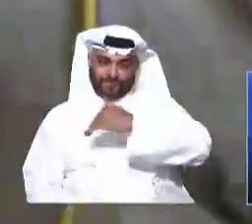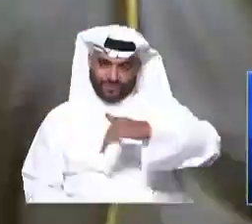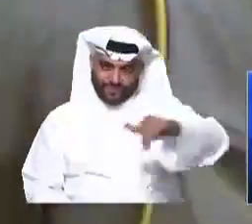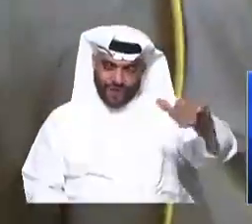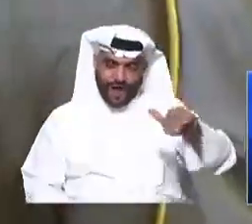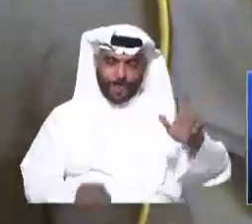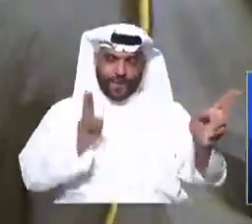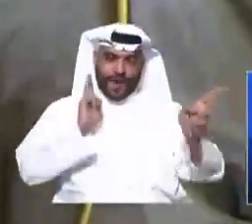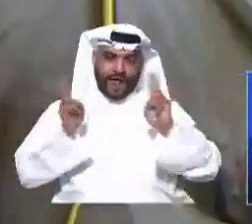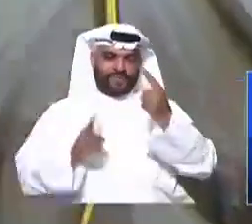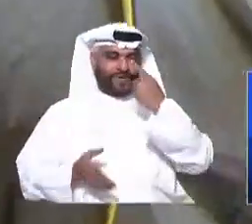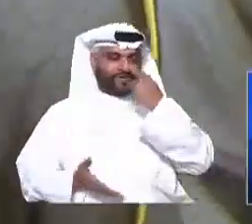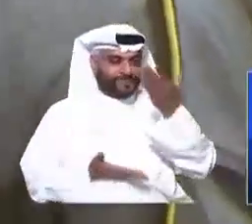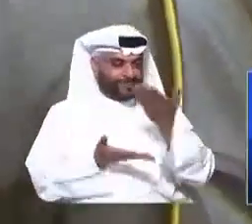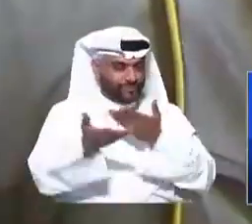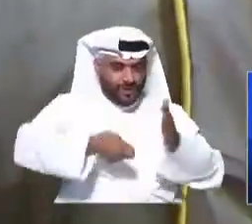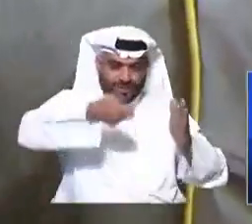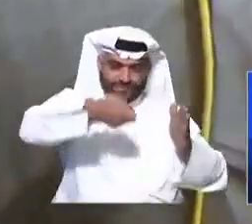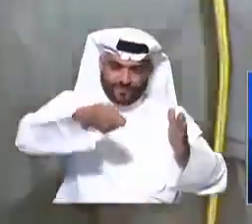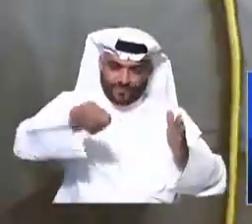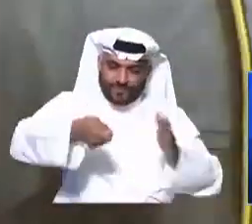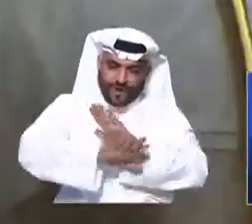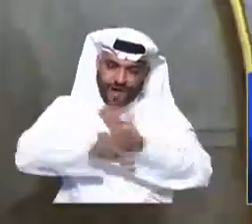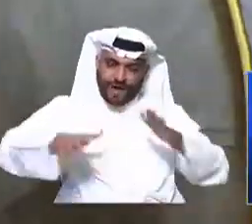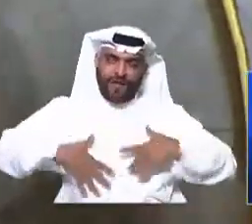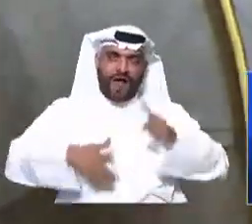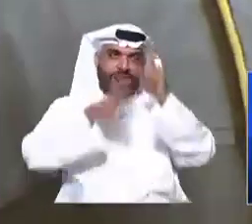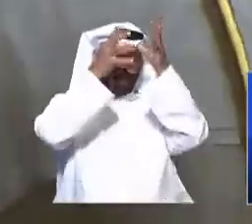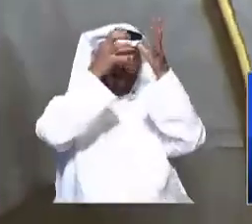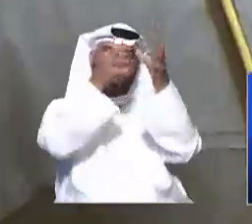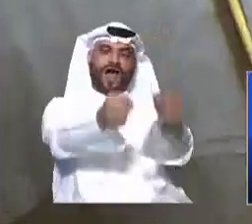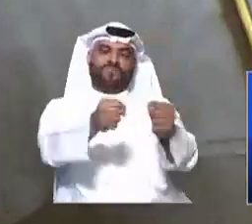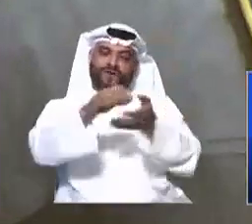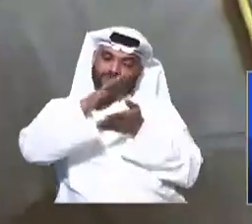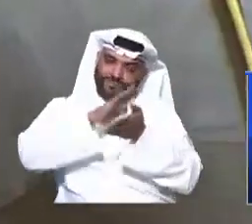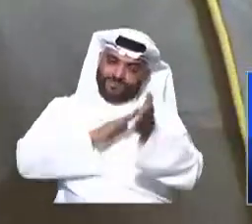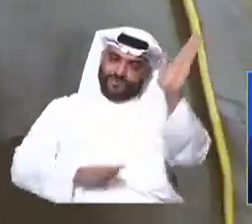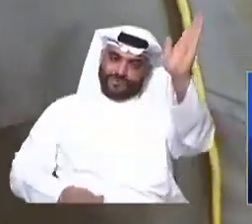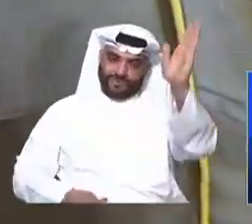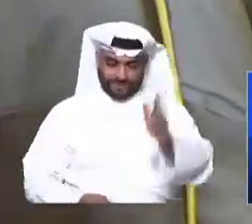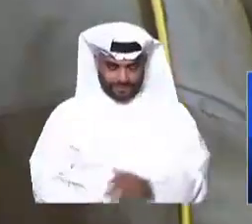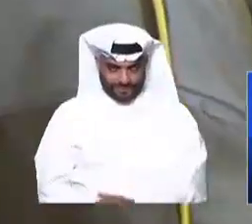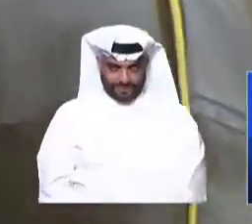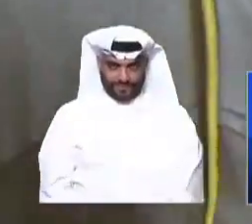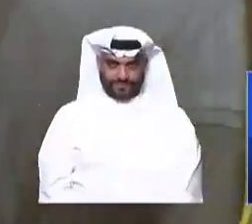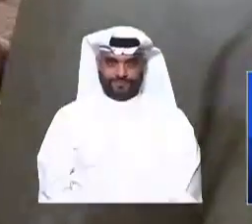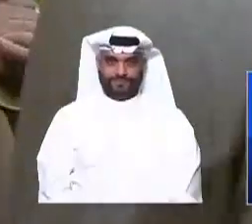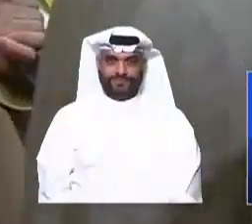مكان الحفل بمثل ما استقبل به من حفاوة وترحيب.